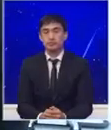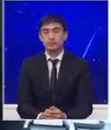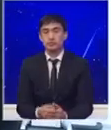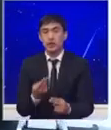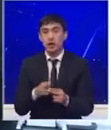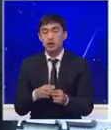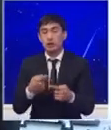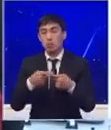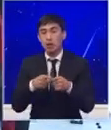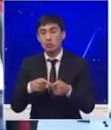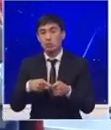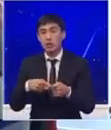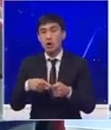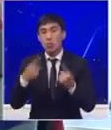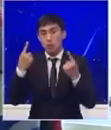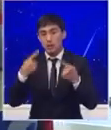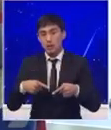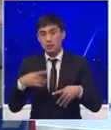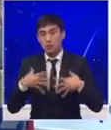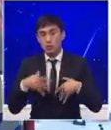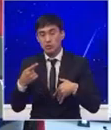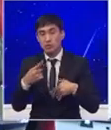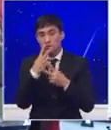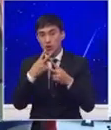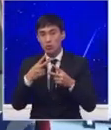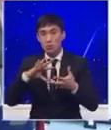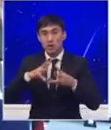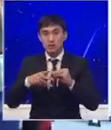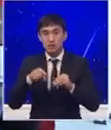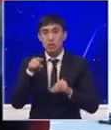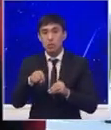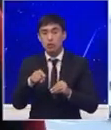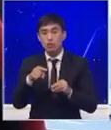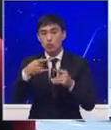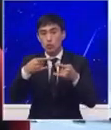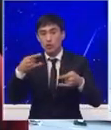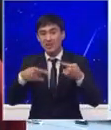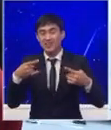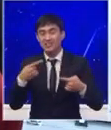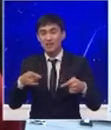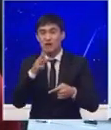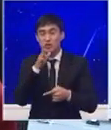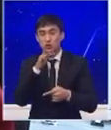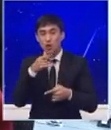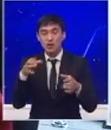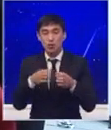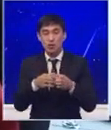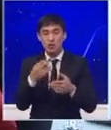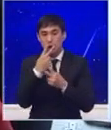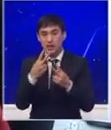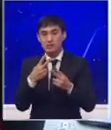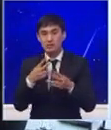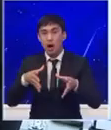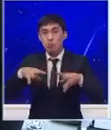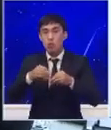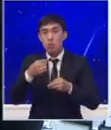Этот аппарат при падении сатурации у пациента выдает показатели. Кнопки на мониторе предназначены для разных возрастных категорий. Здесь также показывается